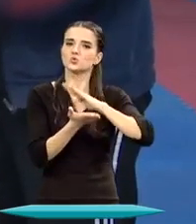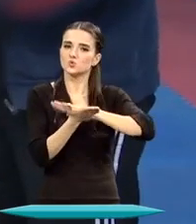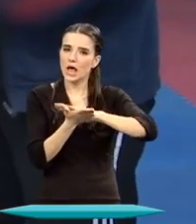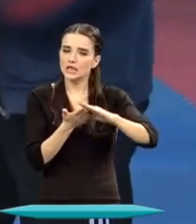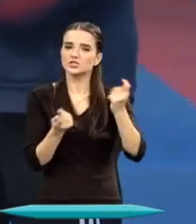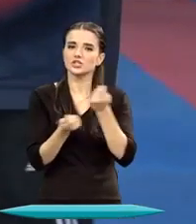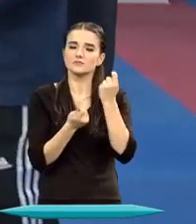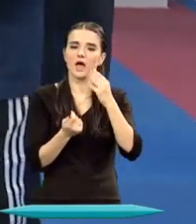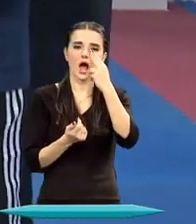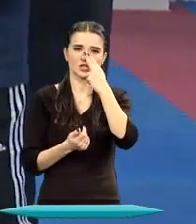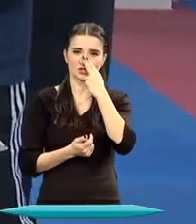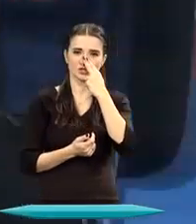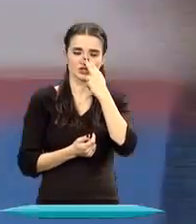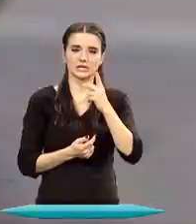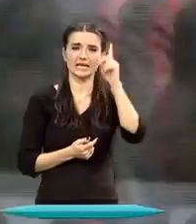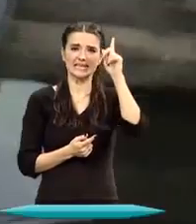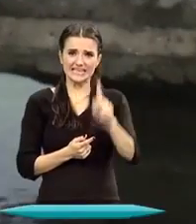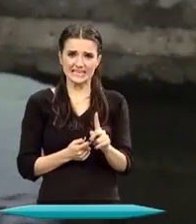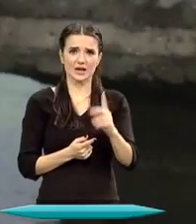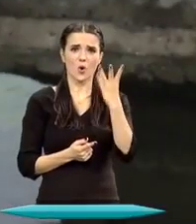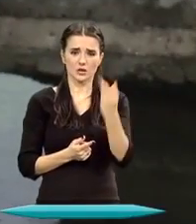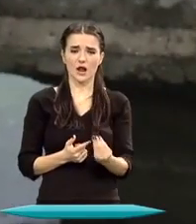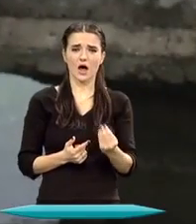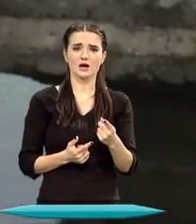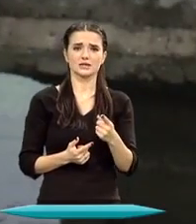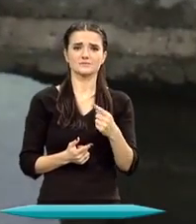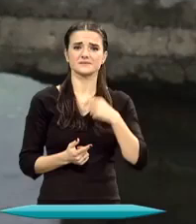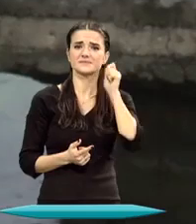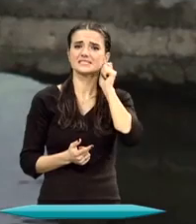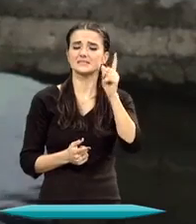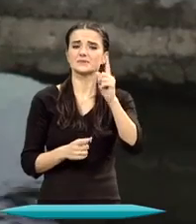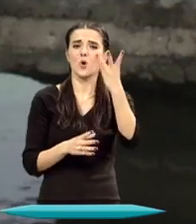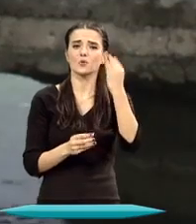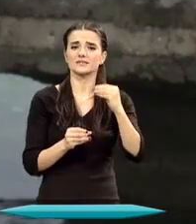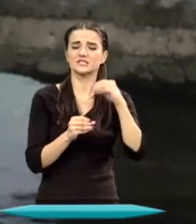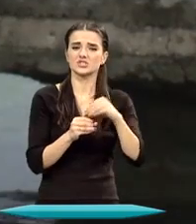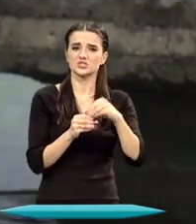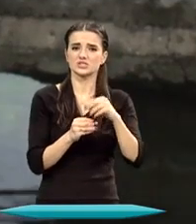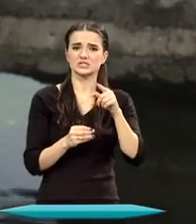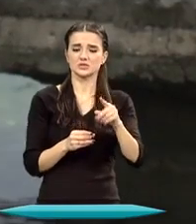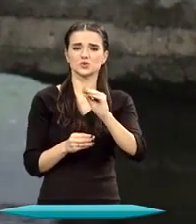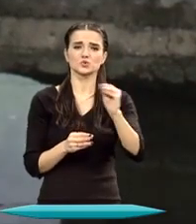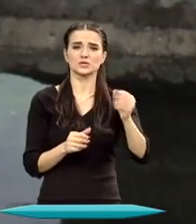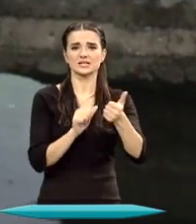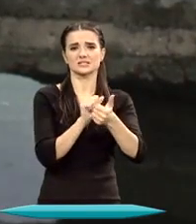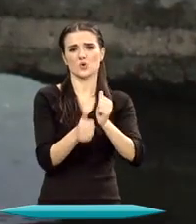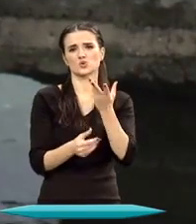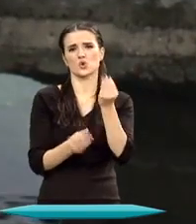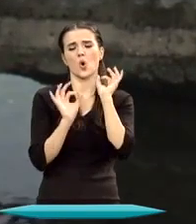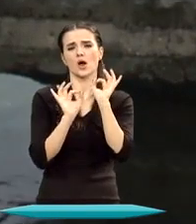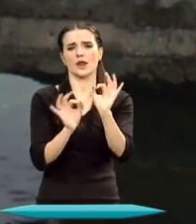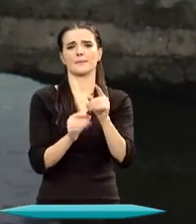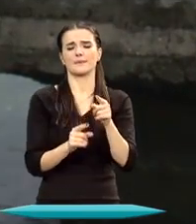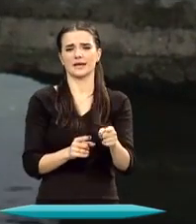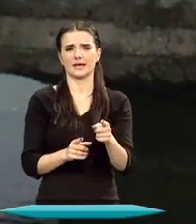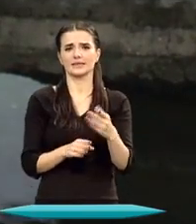düzenli çalışmaya alışır. İlk etapta bizim disiplin olması için, hani bir otoriteye girmesi için çocukla spor çok